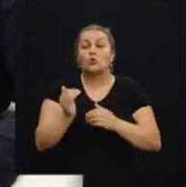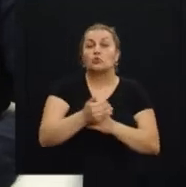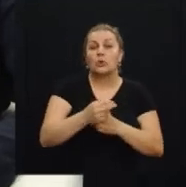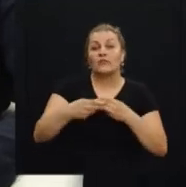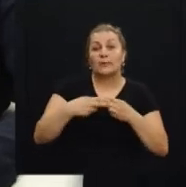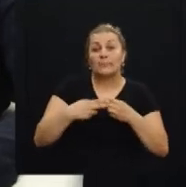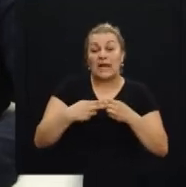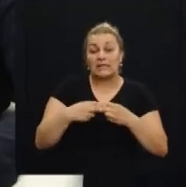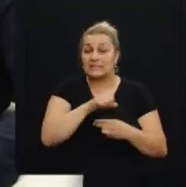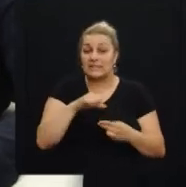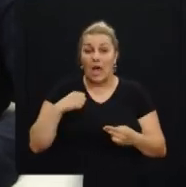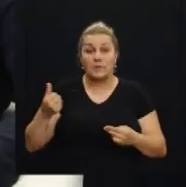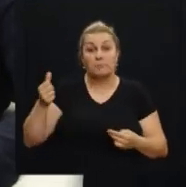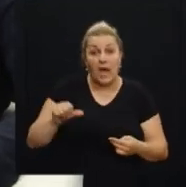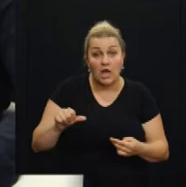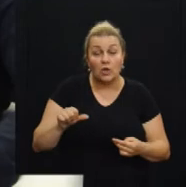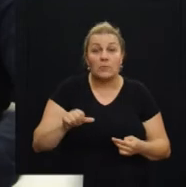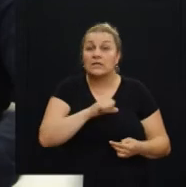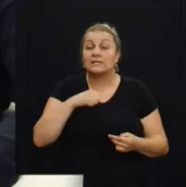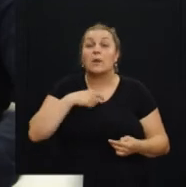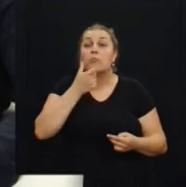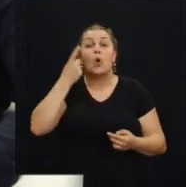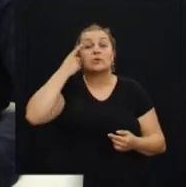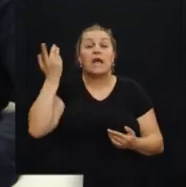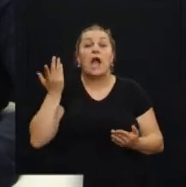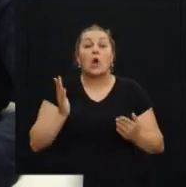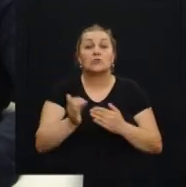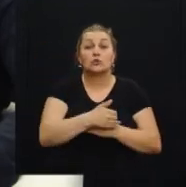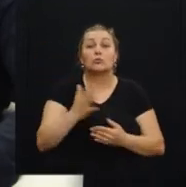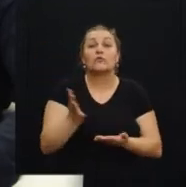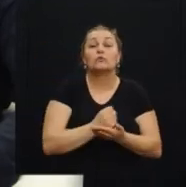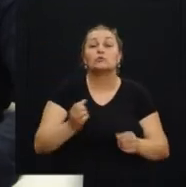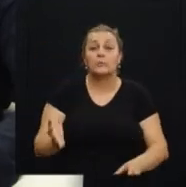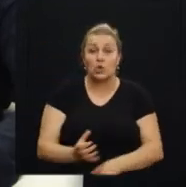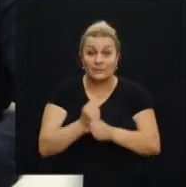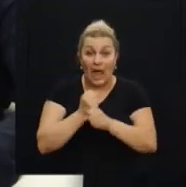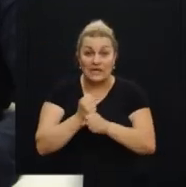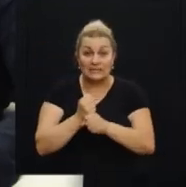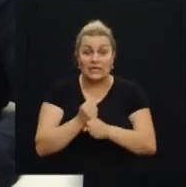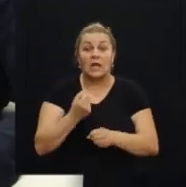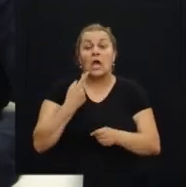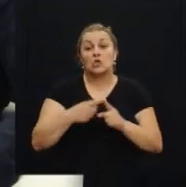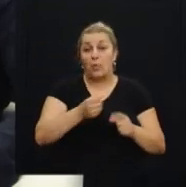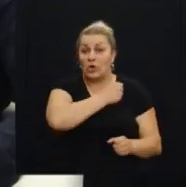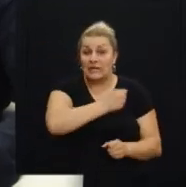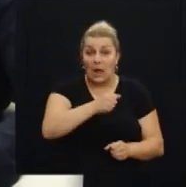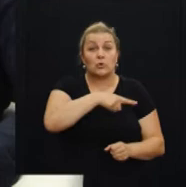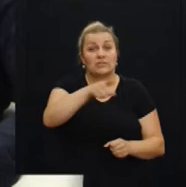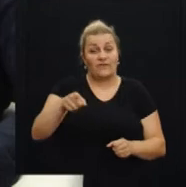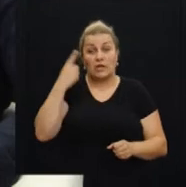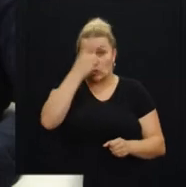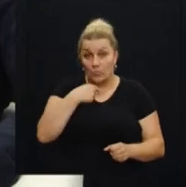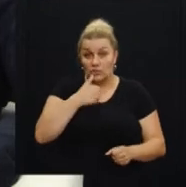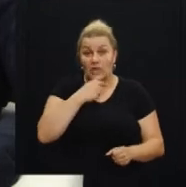samim padom, samo Bog zna kako se Dubrovnik spasio, ali zbog hrabrosti vas, Omišana i još nekolicine